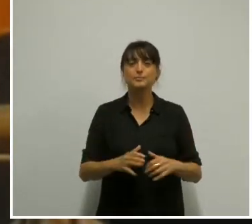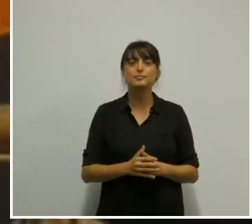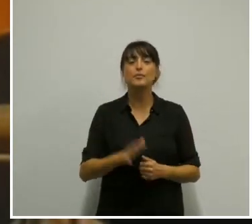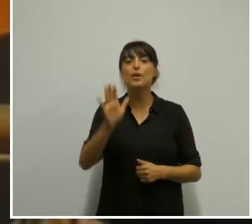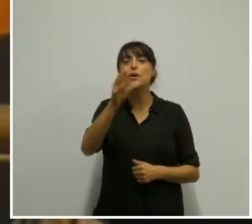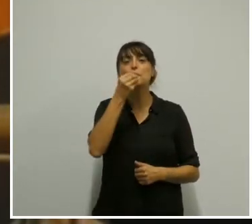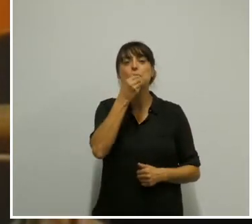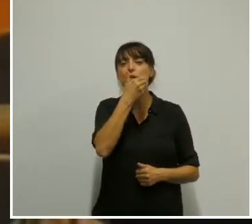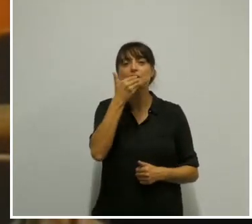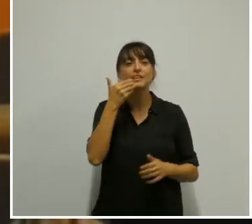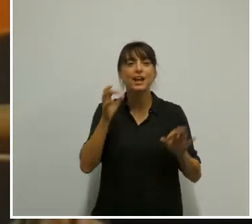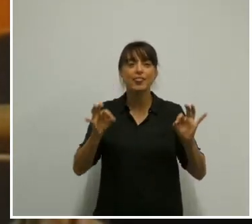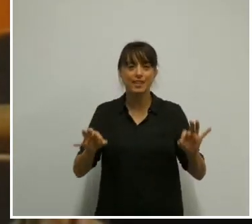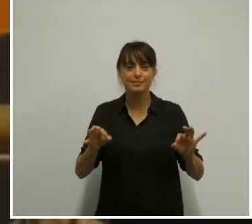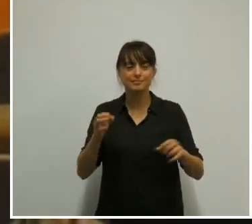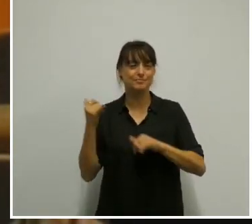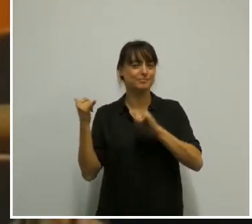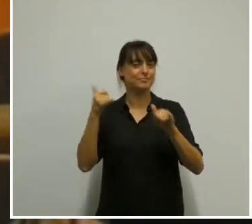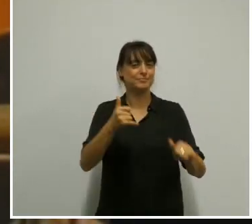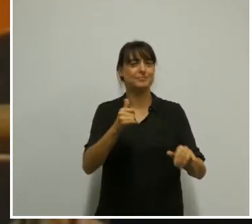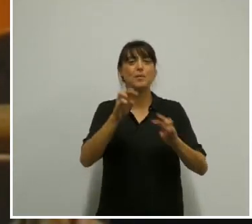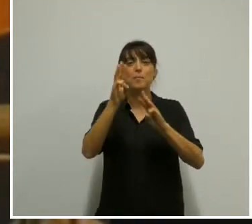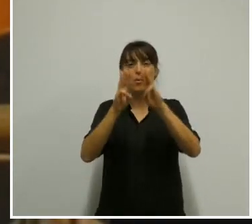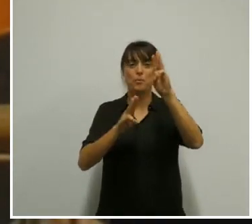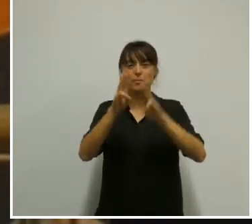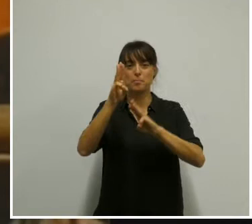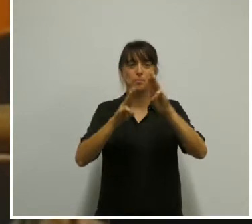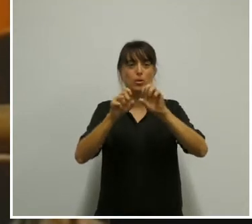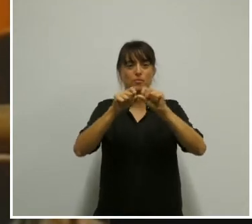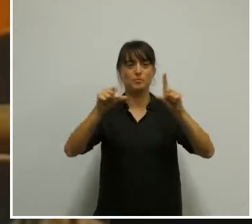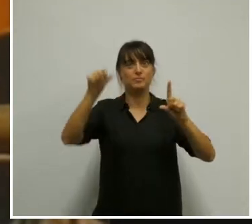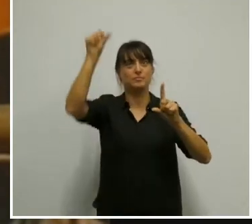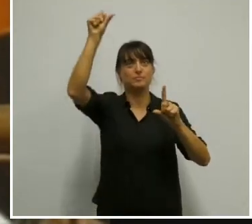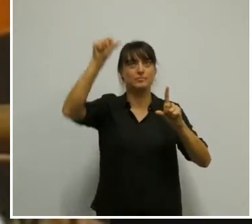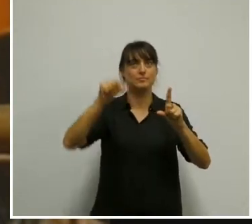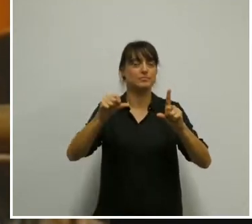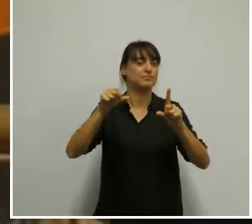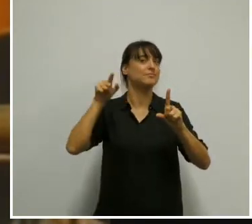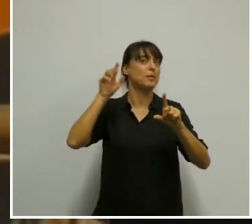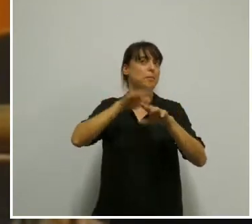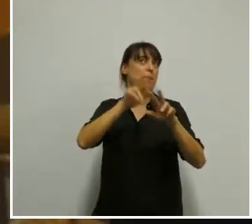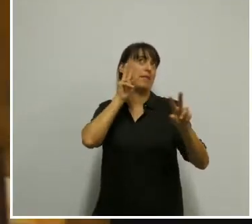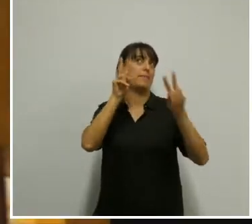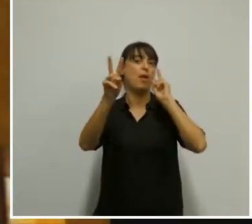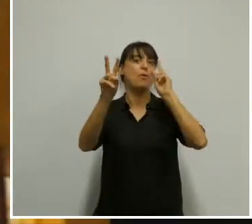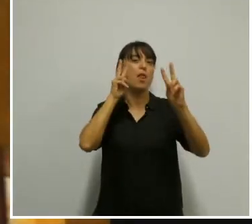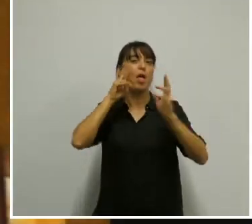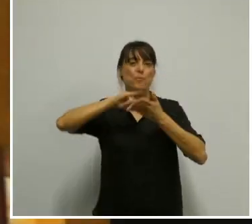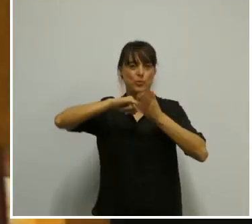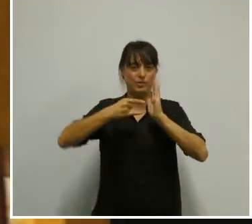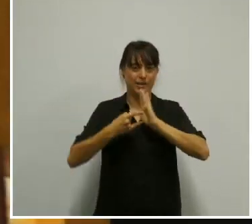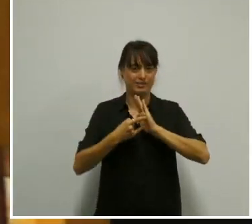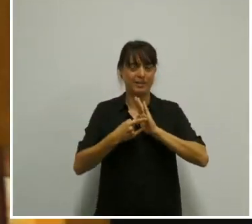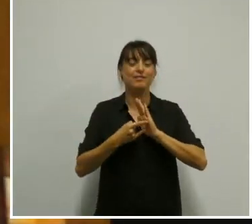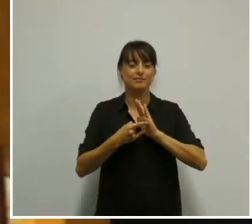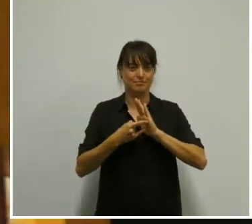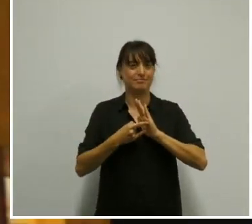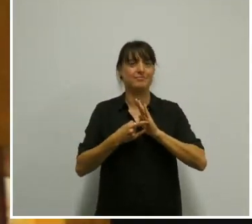Val, he portat un PowerPoint per ajudar-nos una miqueta. Com que és un projecte molt visual, doncs espero que doni una